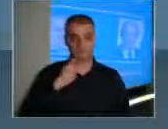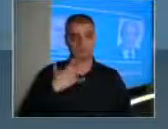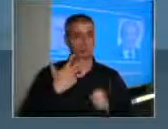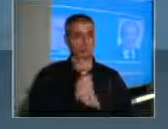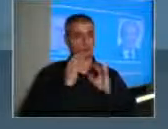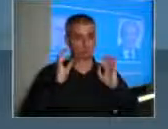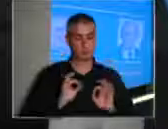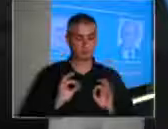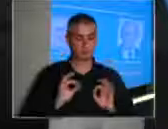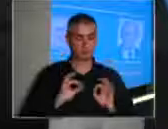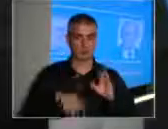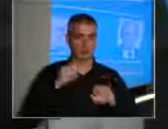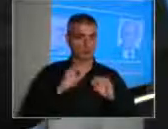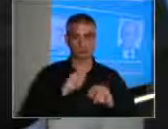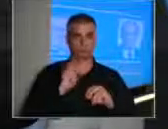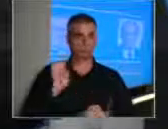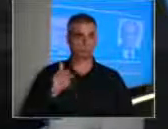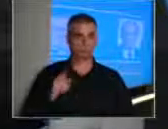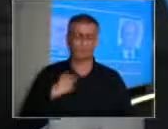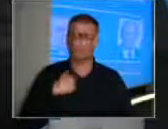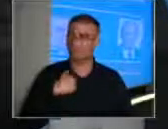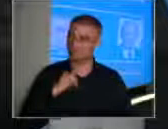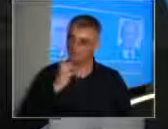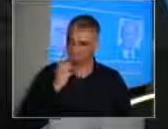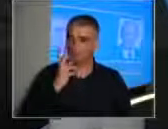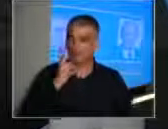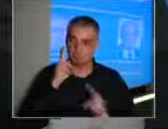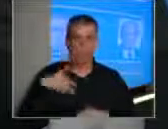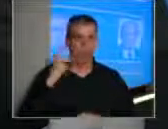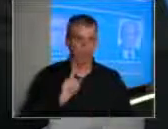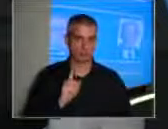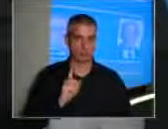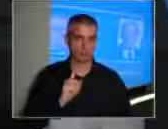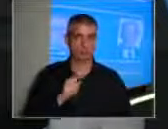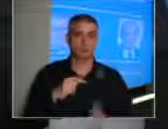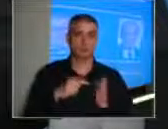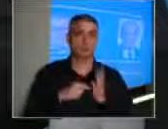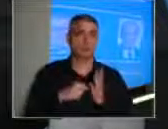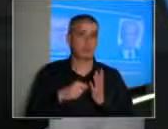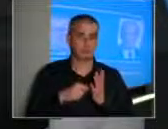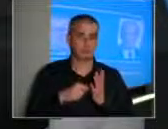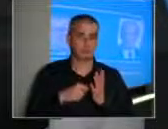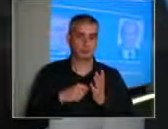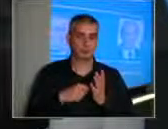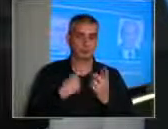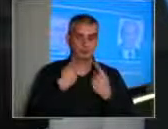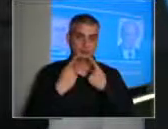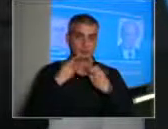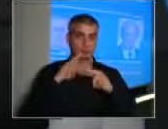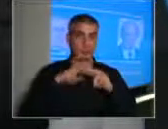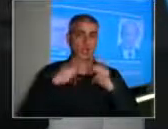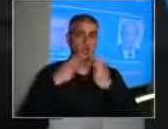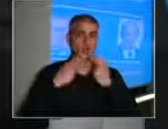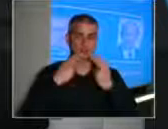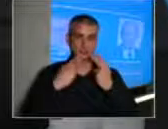מנצח לבחירות האלה שהוא לא נתניהו? אני בהחלט רואה תרחיש. שבעקבות השיח שיהיה אחרי